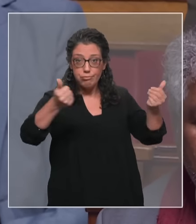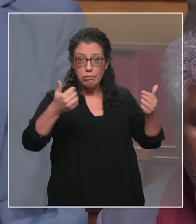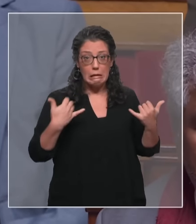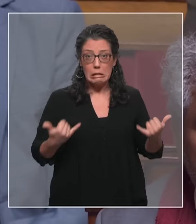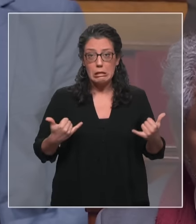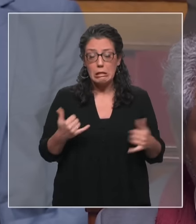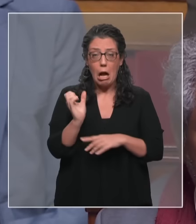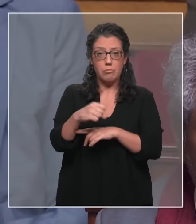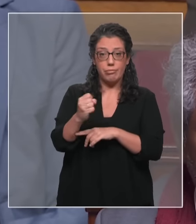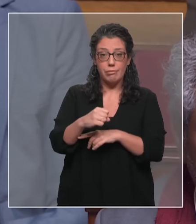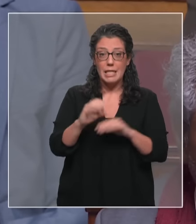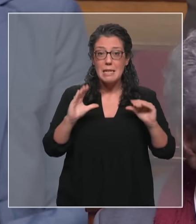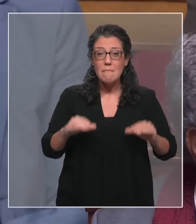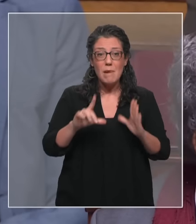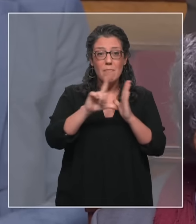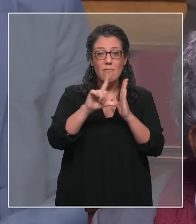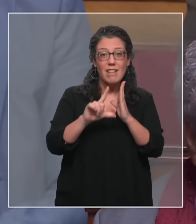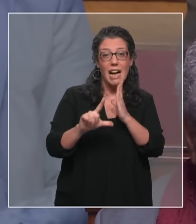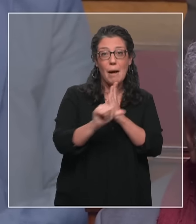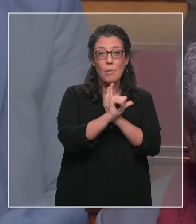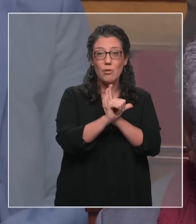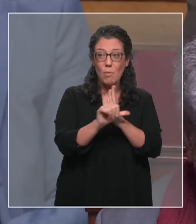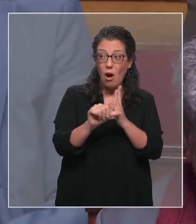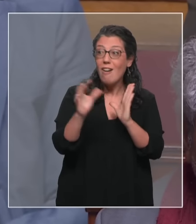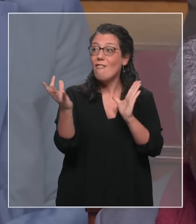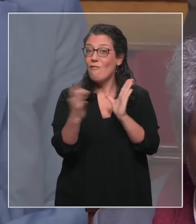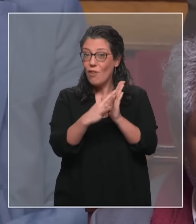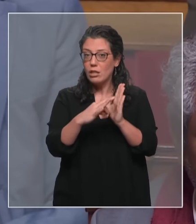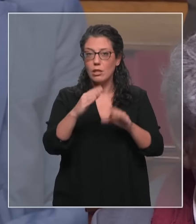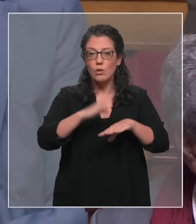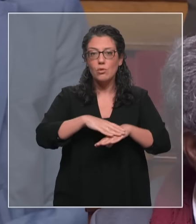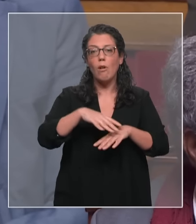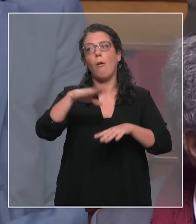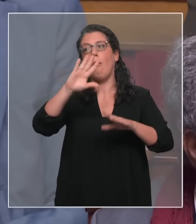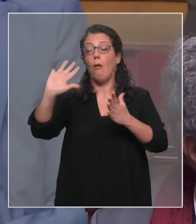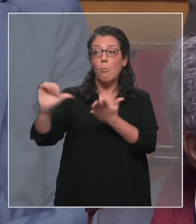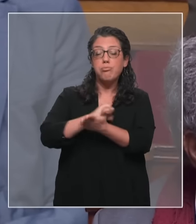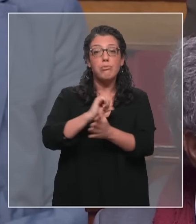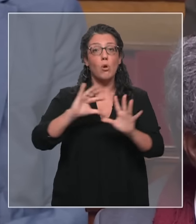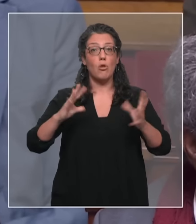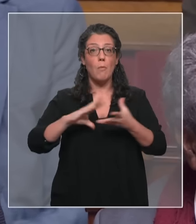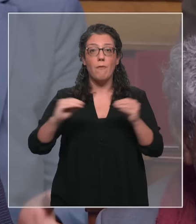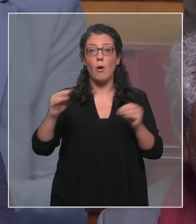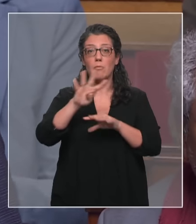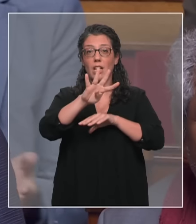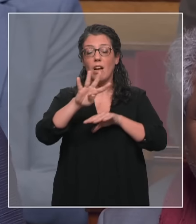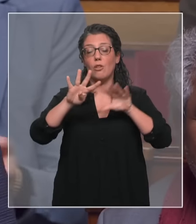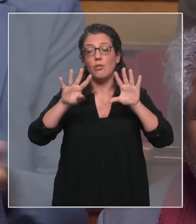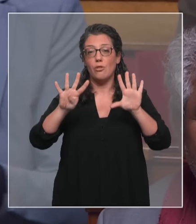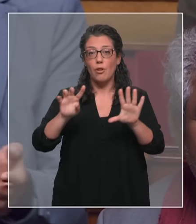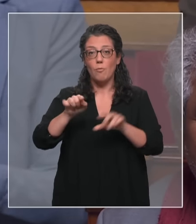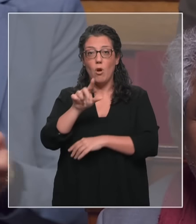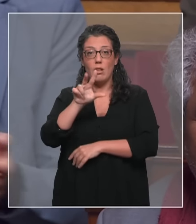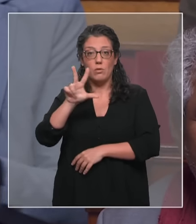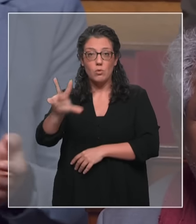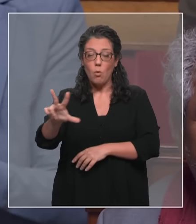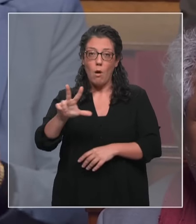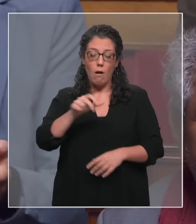même adoptés, nos amendements sont régulièrement balayés par les 49-3 violents. Nous avons pourtant